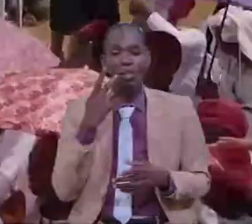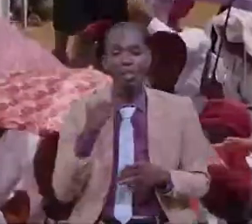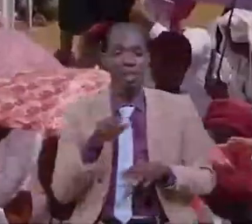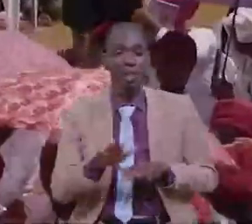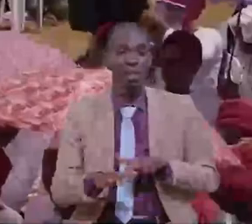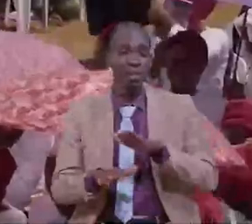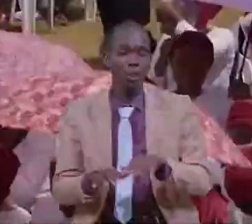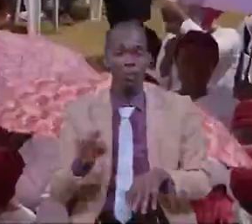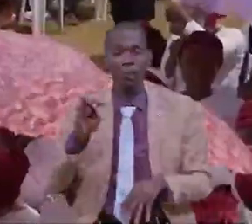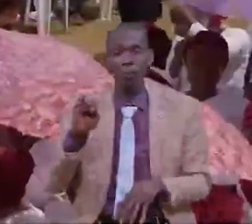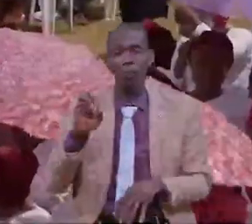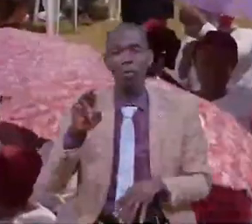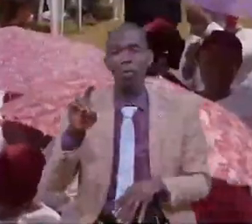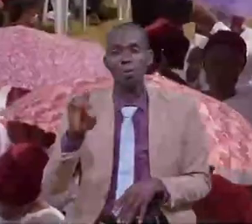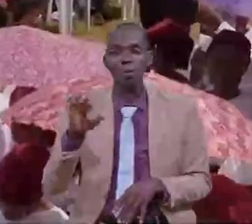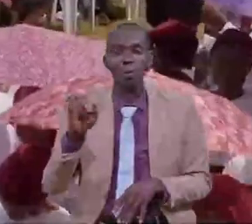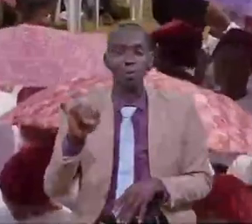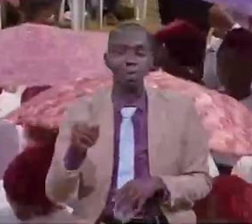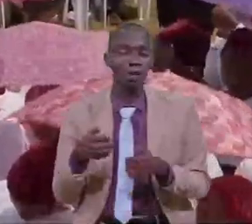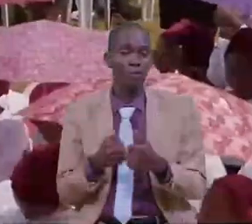Voyons les pas qu'il a suivis. Premièrement,